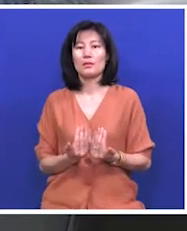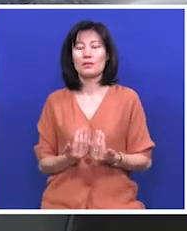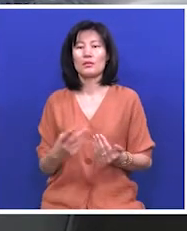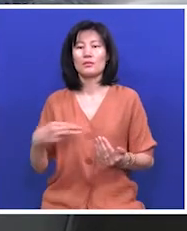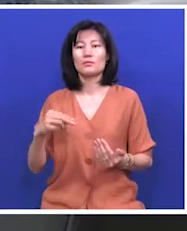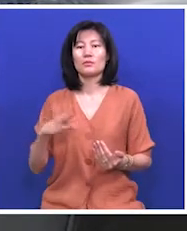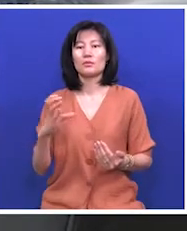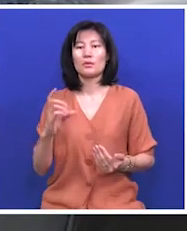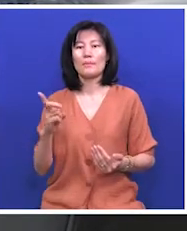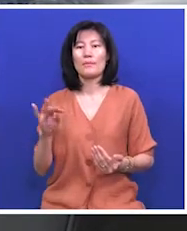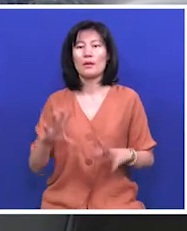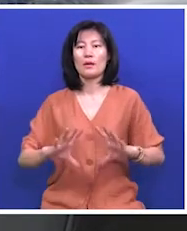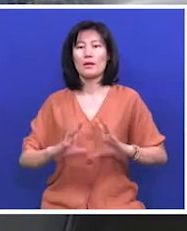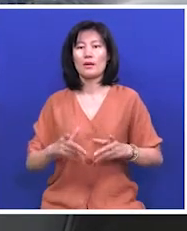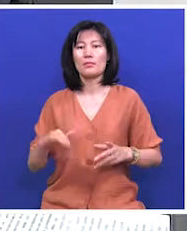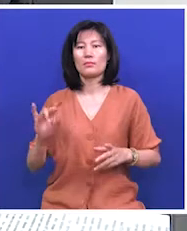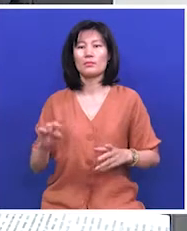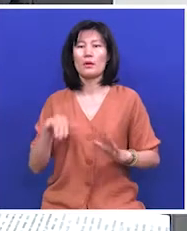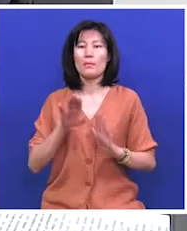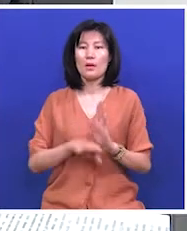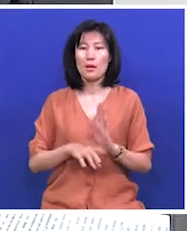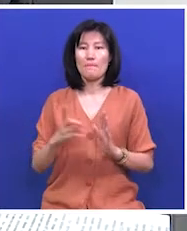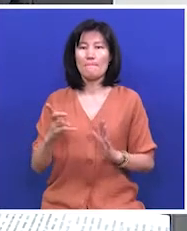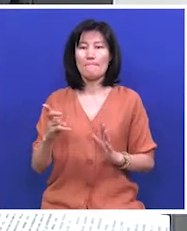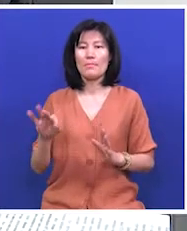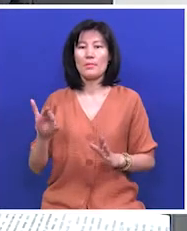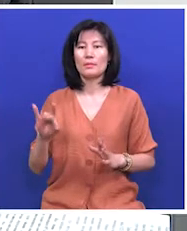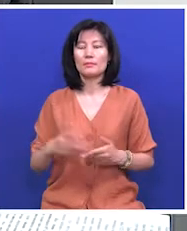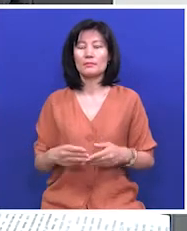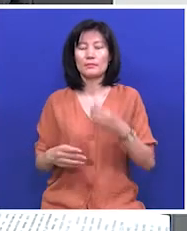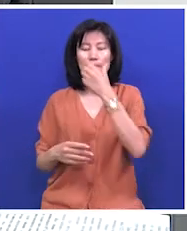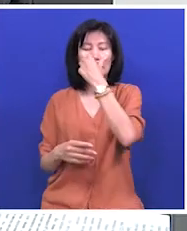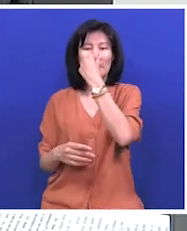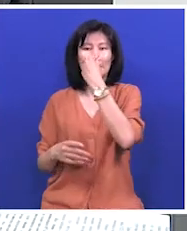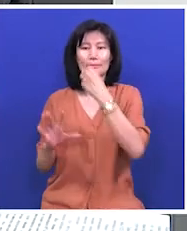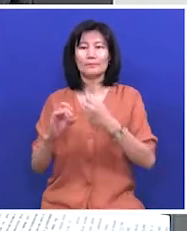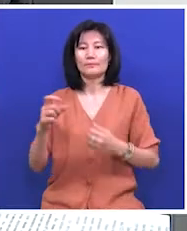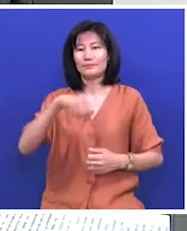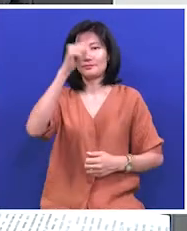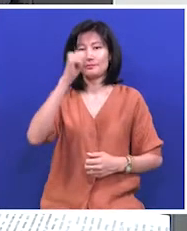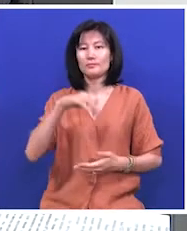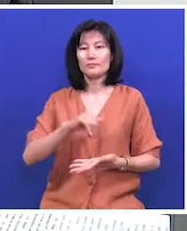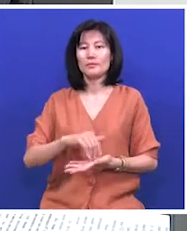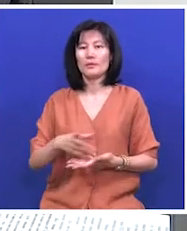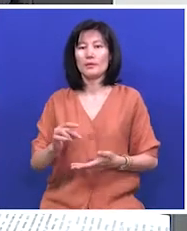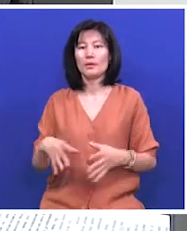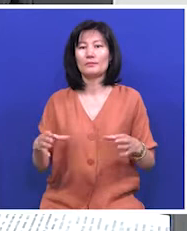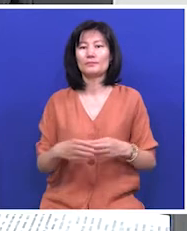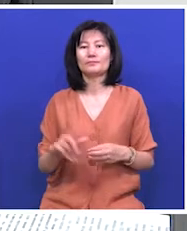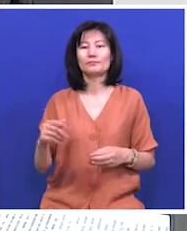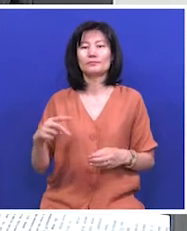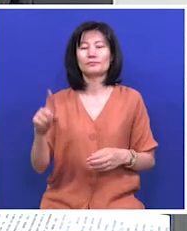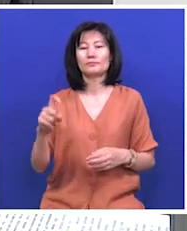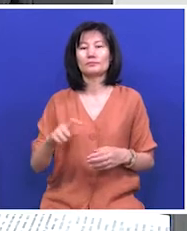жағдайға байланысты әлемдік мұнай бағасының түсуіне байланысты сәуір айынан бастап баға